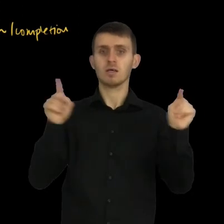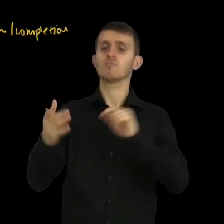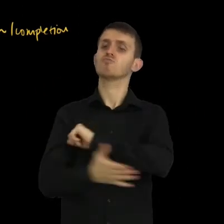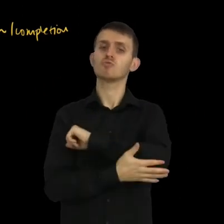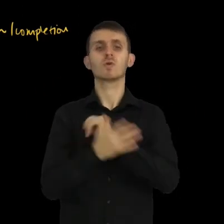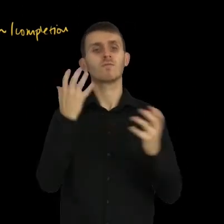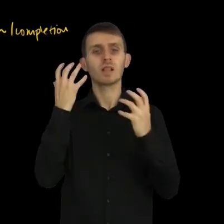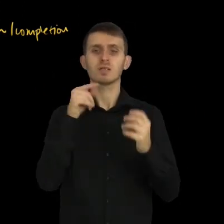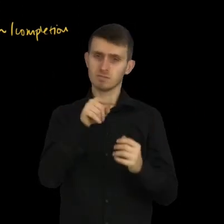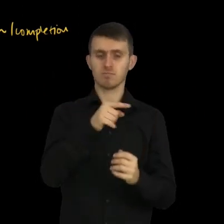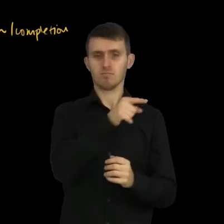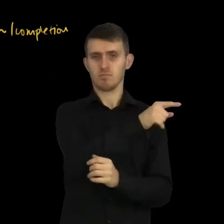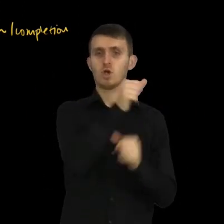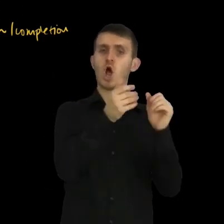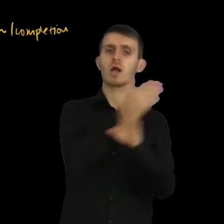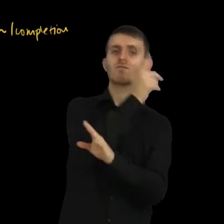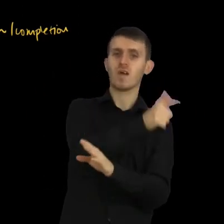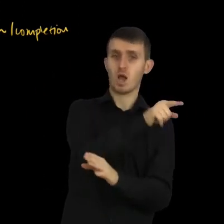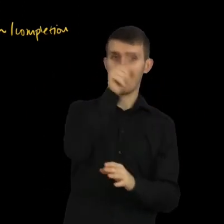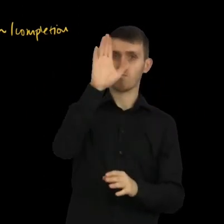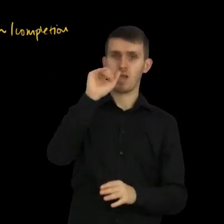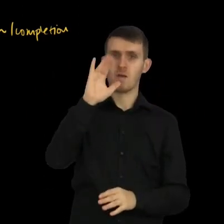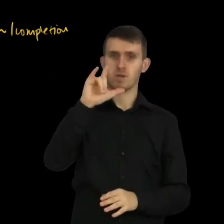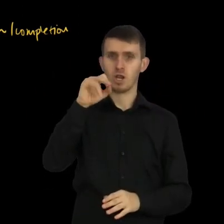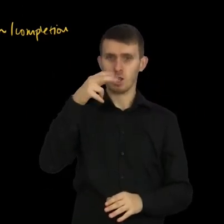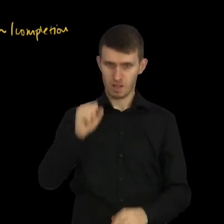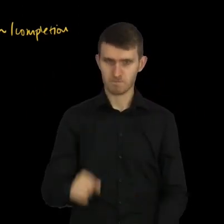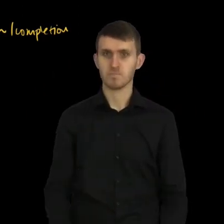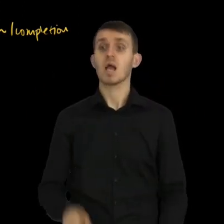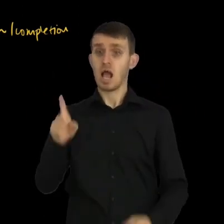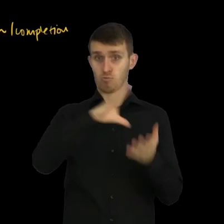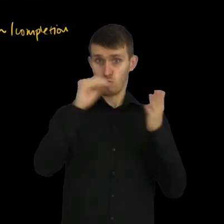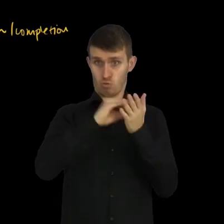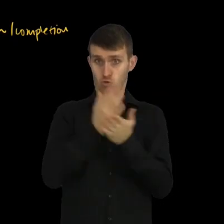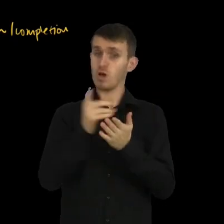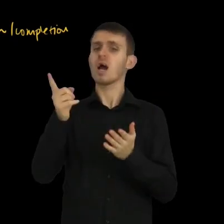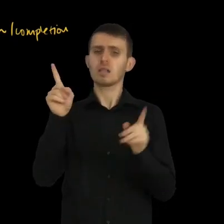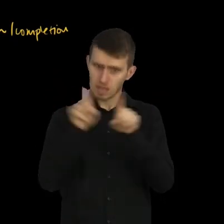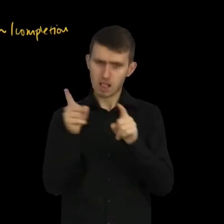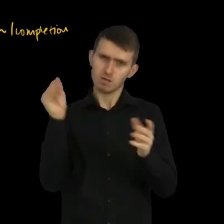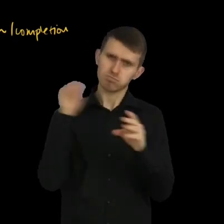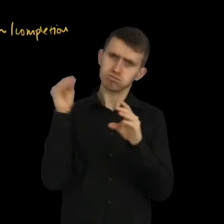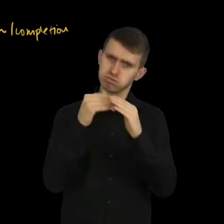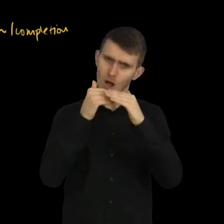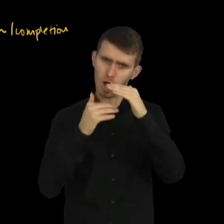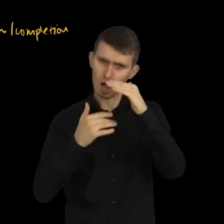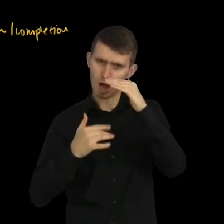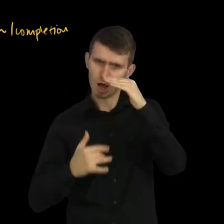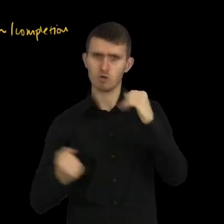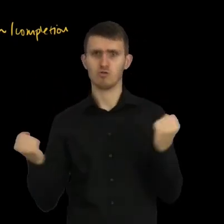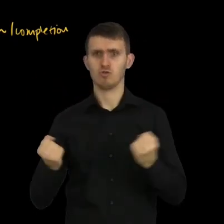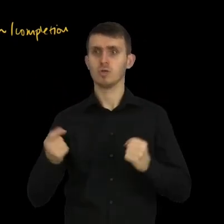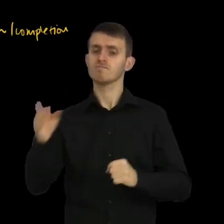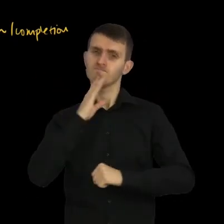na konkretach obaj jednak czerpali wiedzę babilońskiej oczywiście wiele do niej dołożyli nie tylko ją